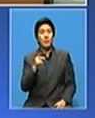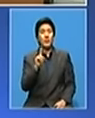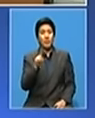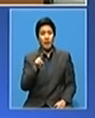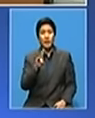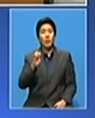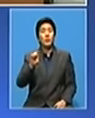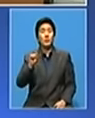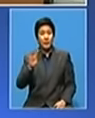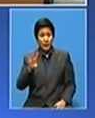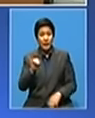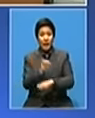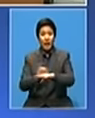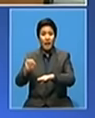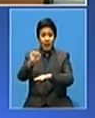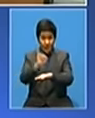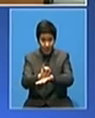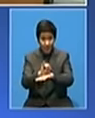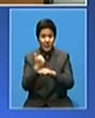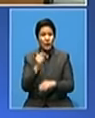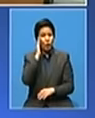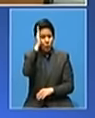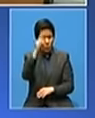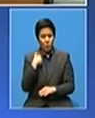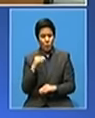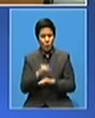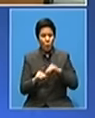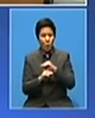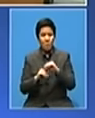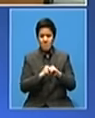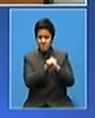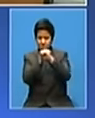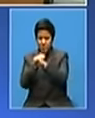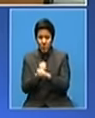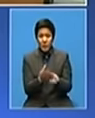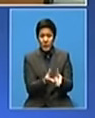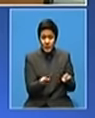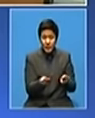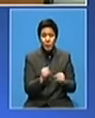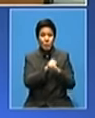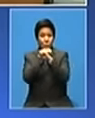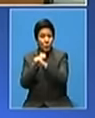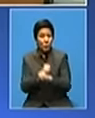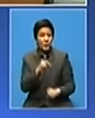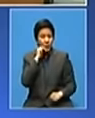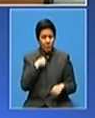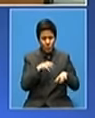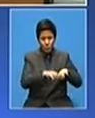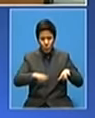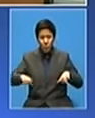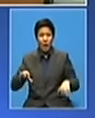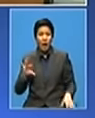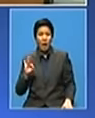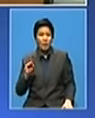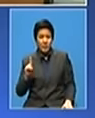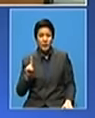581,724 ไร่ซึ่งในอนาคตนั้นรัฐบาลจะมีโครงการอนุรักษ์ดินและน้ำอีก91แห่งนะครับยังมีอีกหลายโครงการ